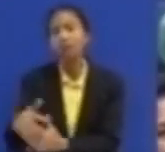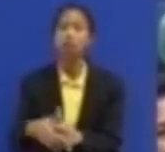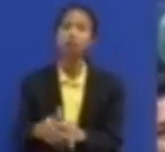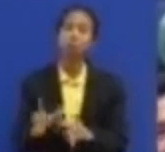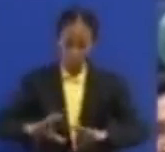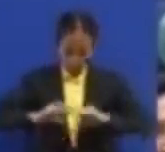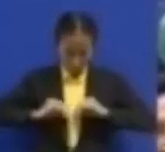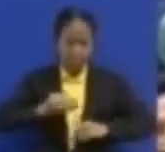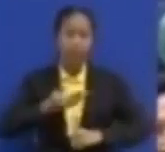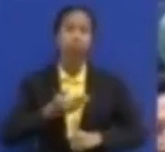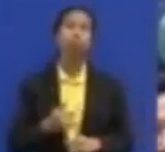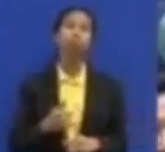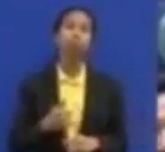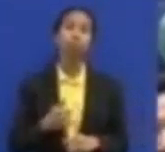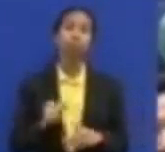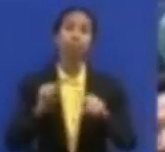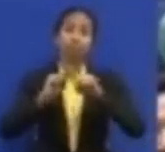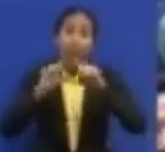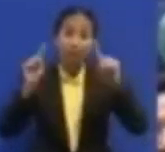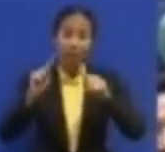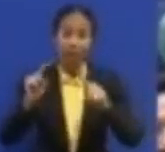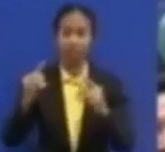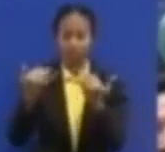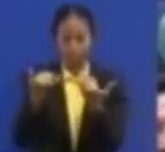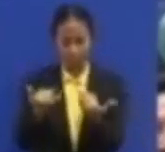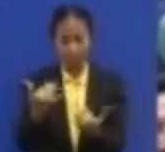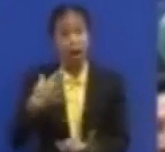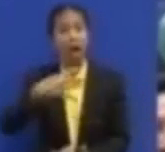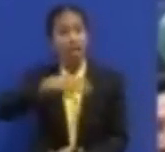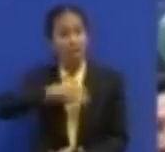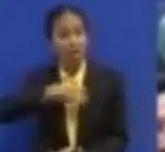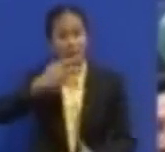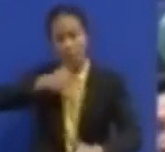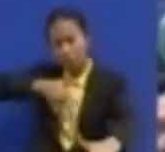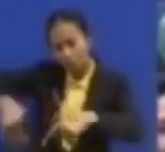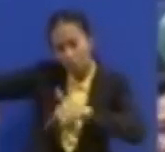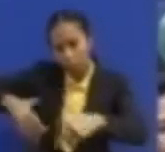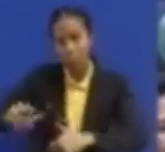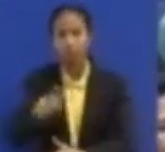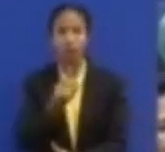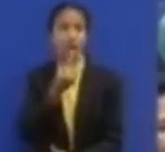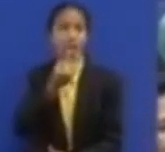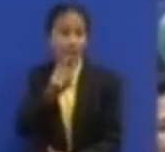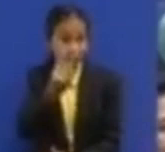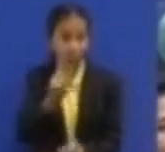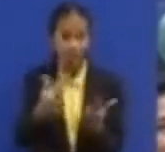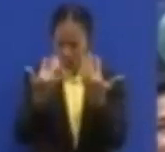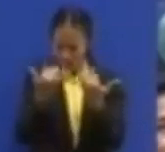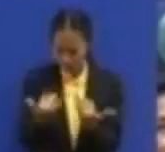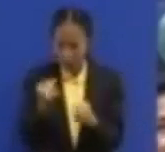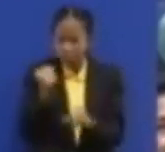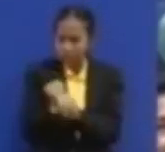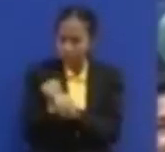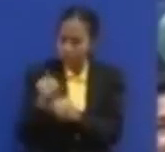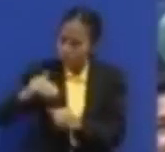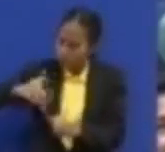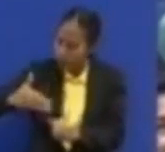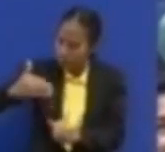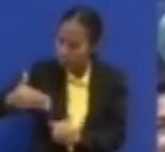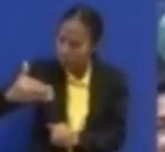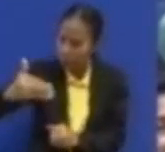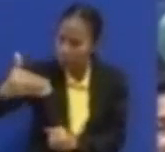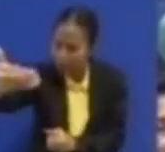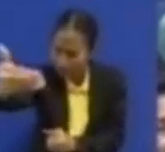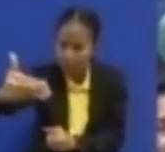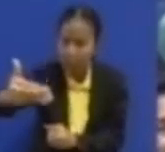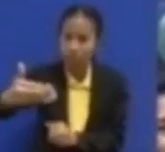ขอให้สังคมมันเห็นว่าวันนี้บ้านเมืองของเรานั้นเดินไปไกลแล้วแล้วก็อาจจะล่าหลังไปไกล